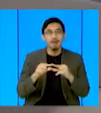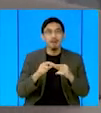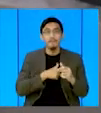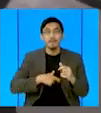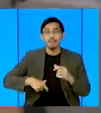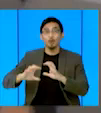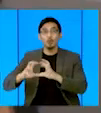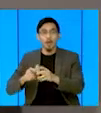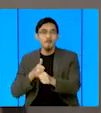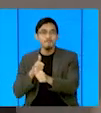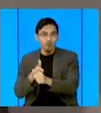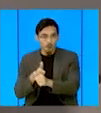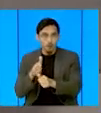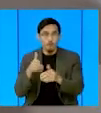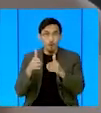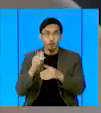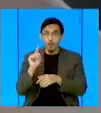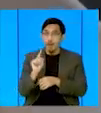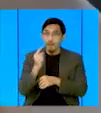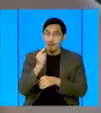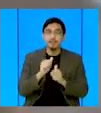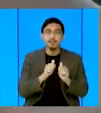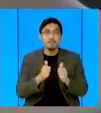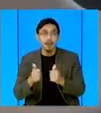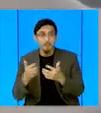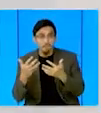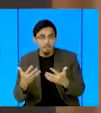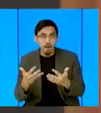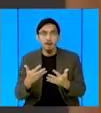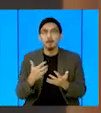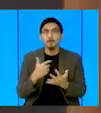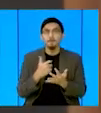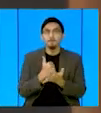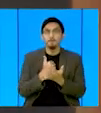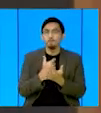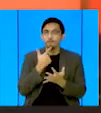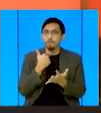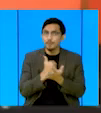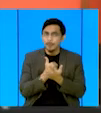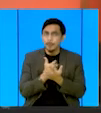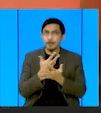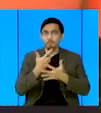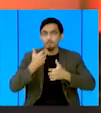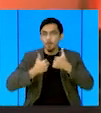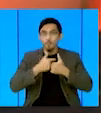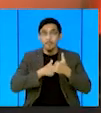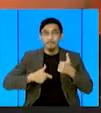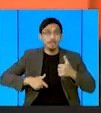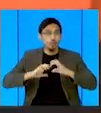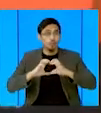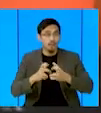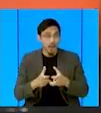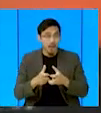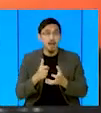Public speaking menjadi fokus utama Monica untuk dipersiapkan sebagai salah satu aspek penting dalam kompetisi Miss World. Perempuan asal Sumatera Utara ini